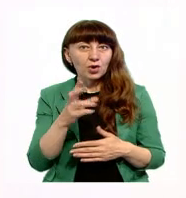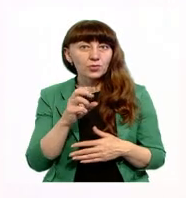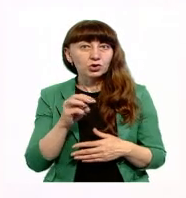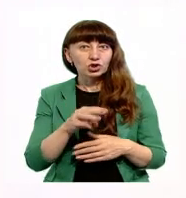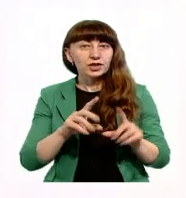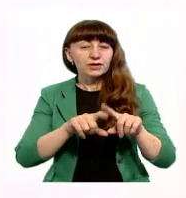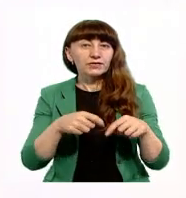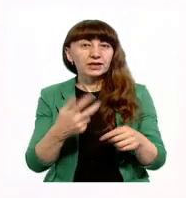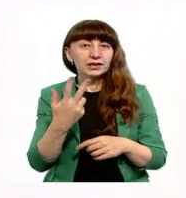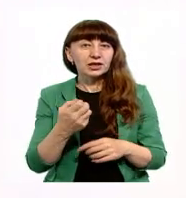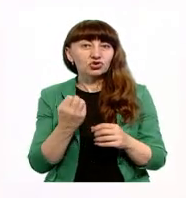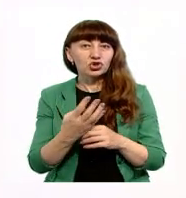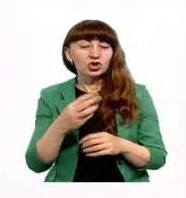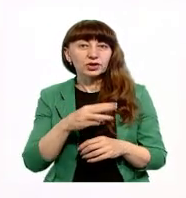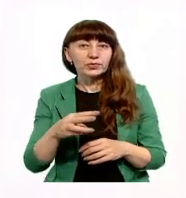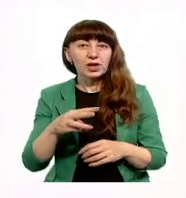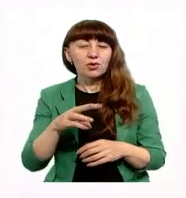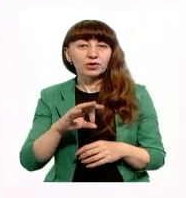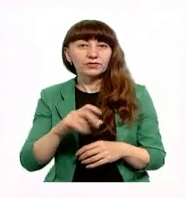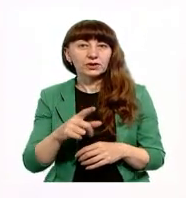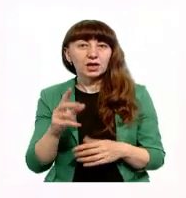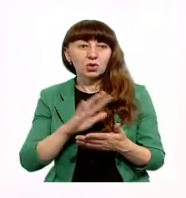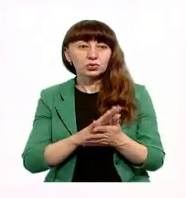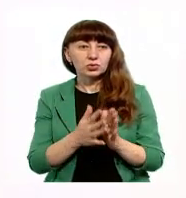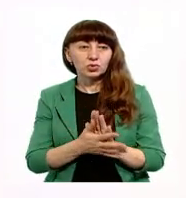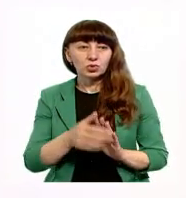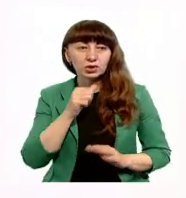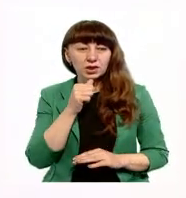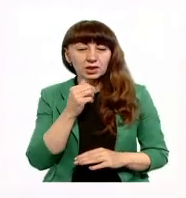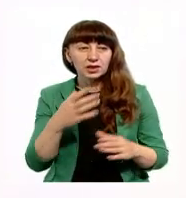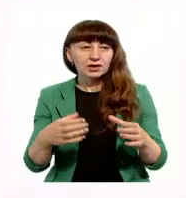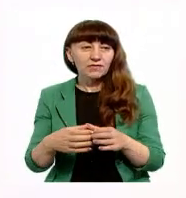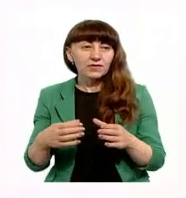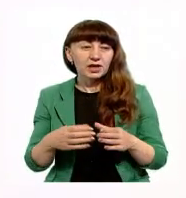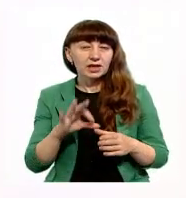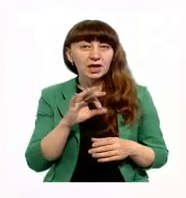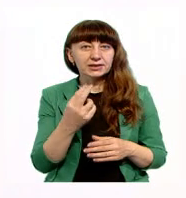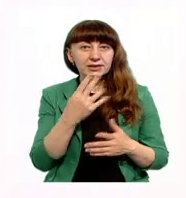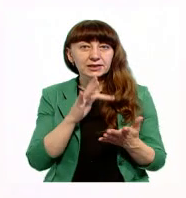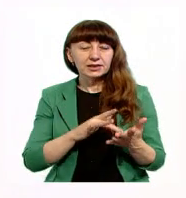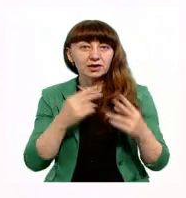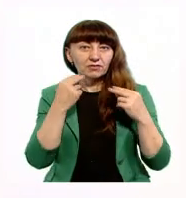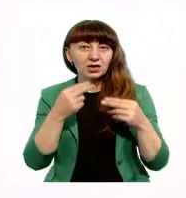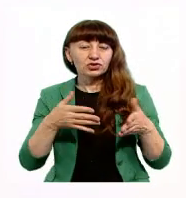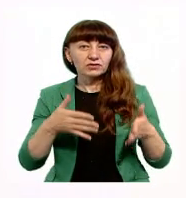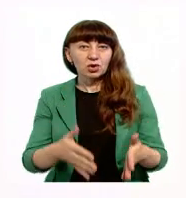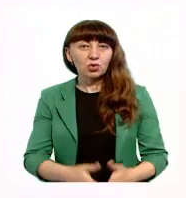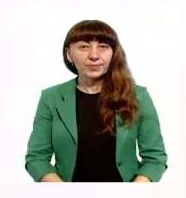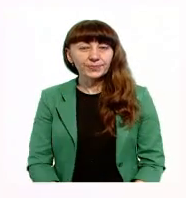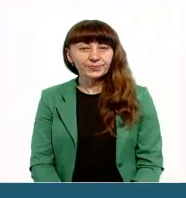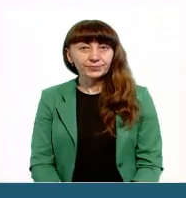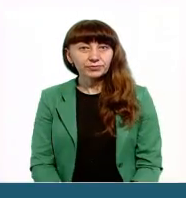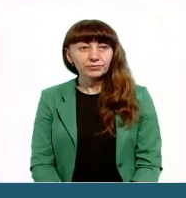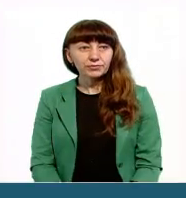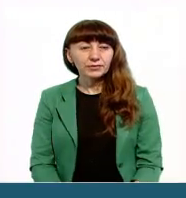бюджета выделено 314 миллионов тенге на услуги Кустанайского филиала Национального центра качества дорожных активов.